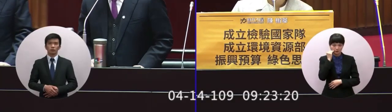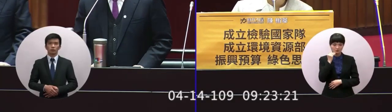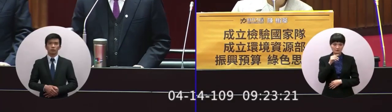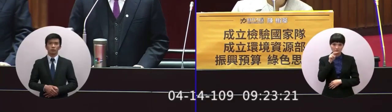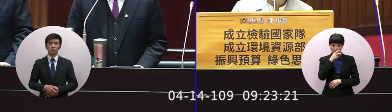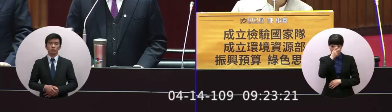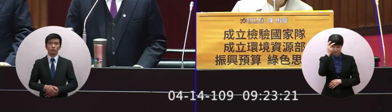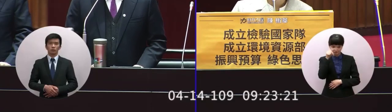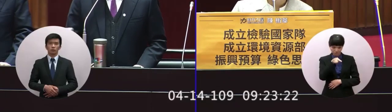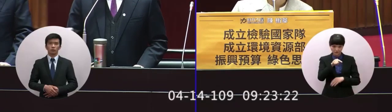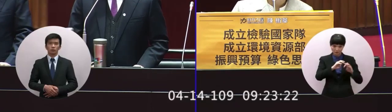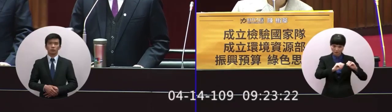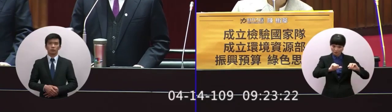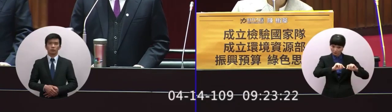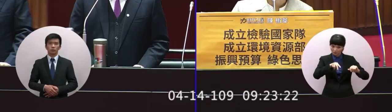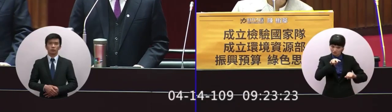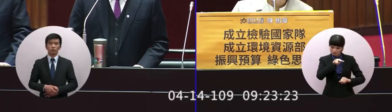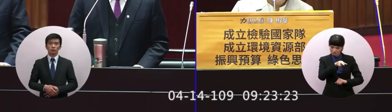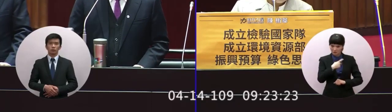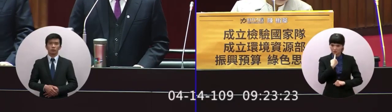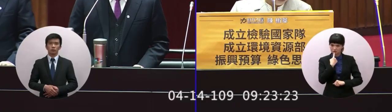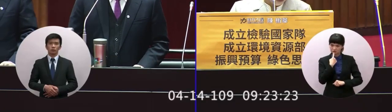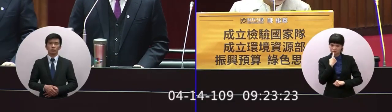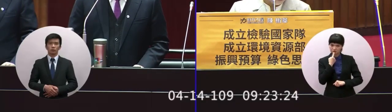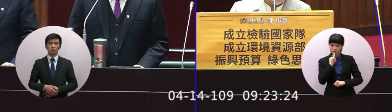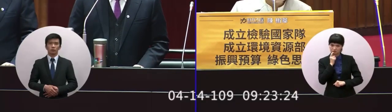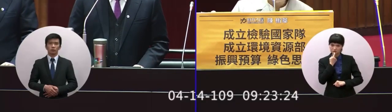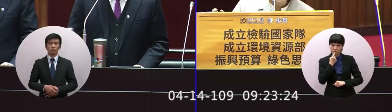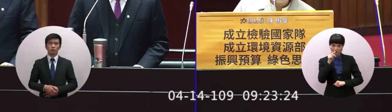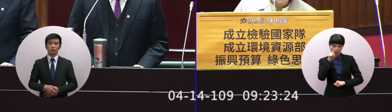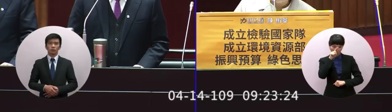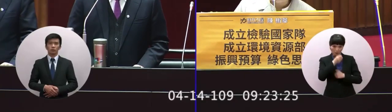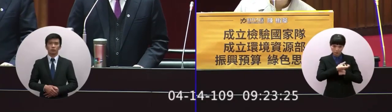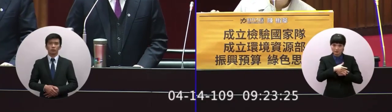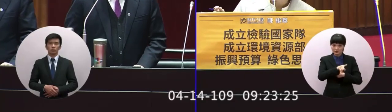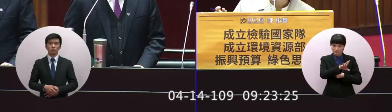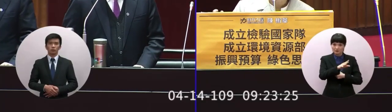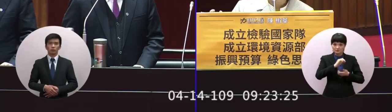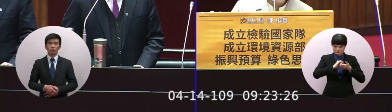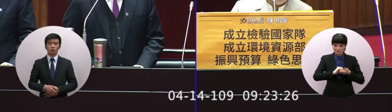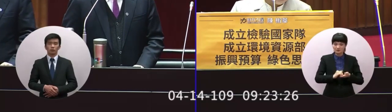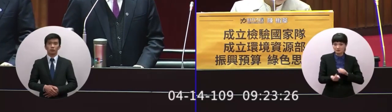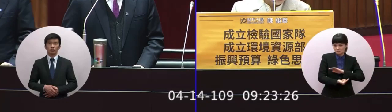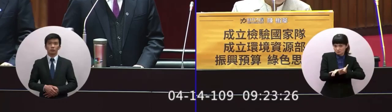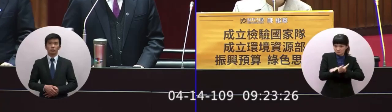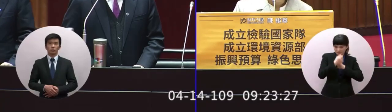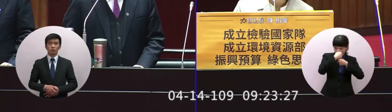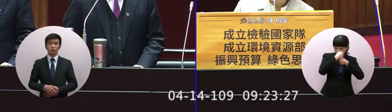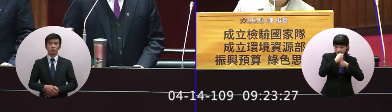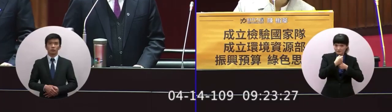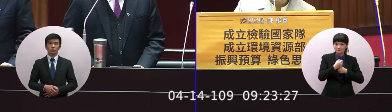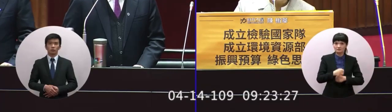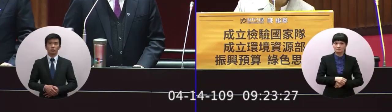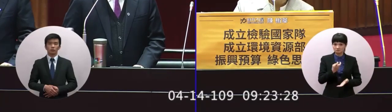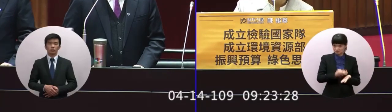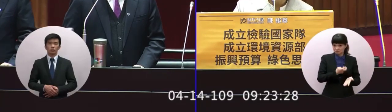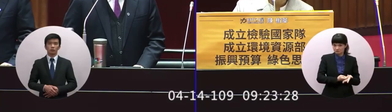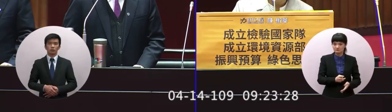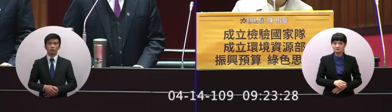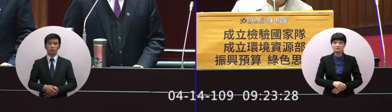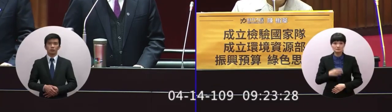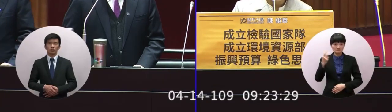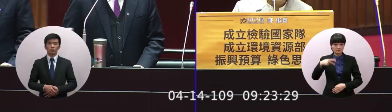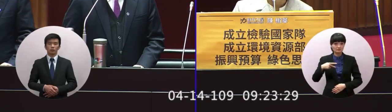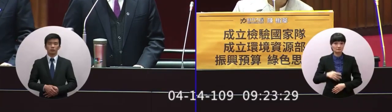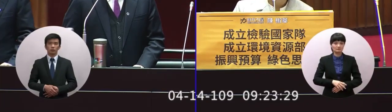染，就要用网水来检测哈。那另外我们看到旗山，好，旗山这个中钢的这